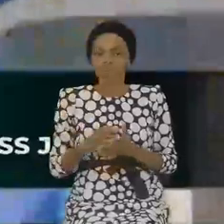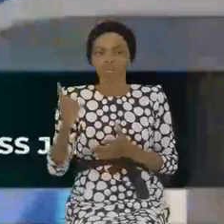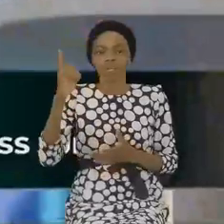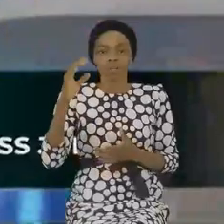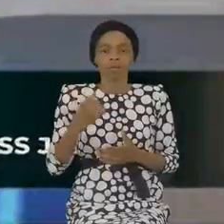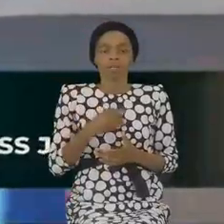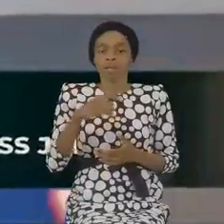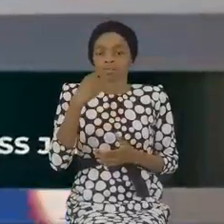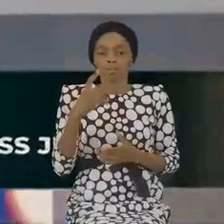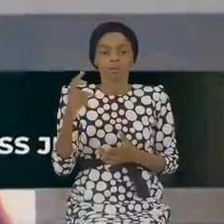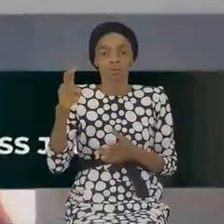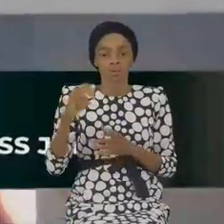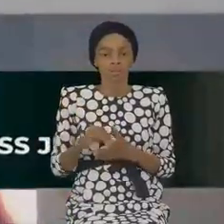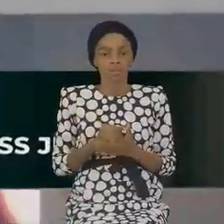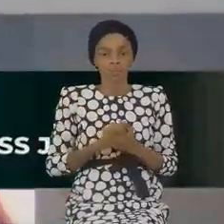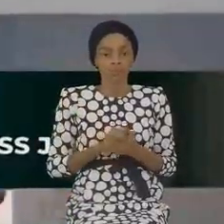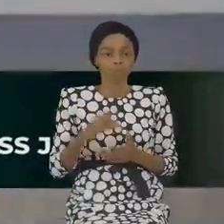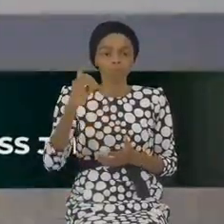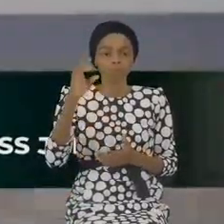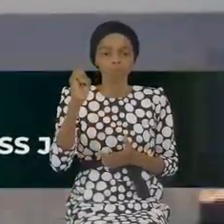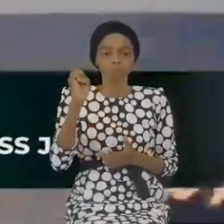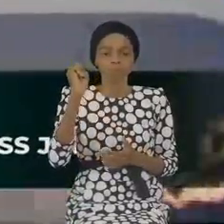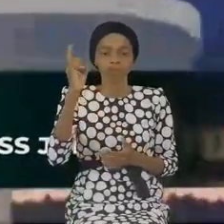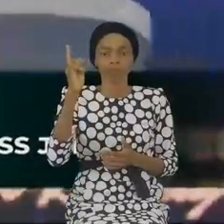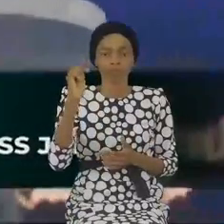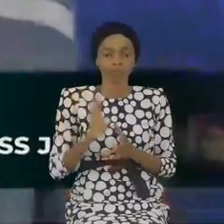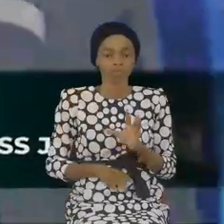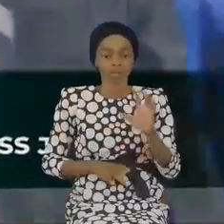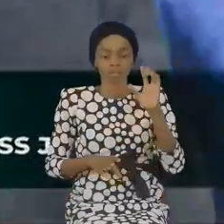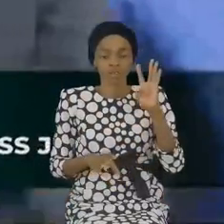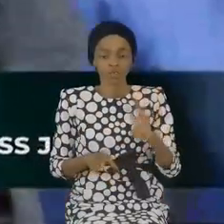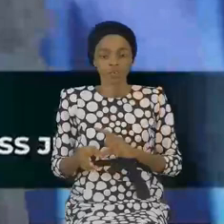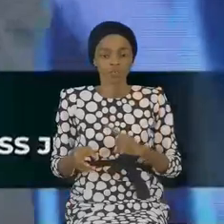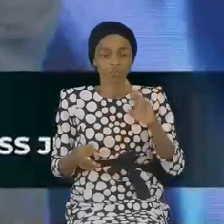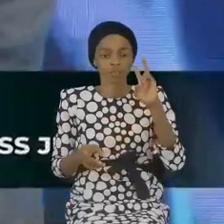nous lisons en Deutéronome chapitre 4, verset 2.